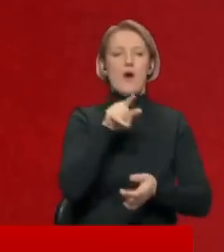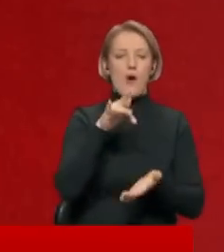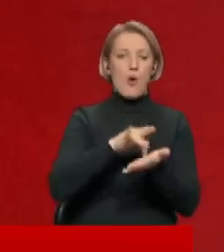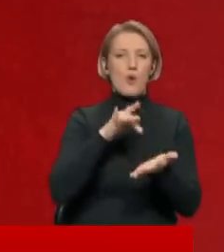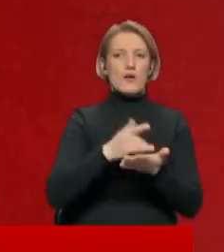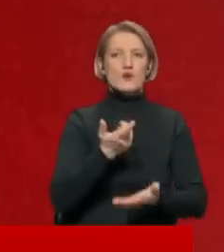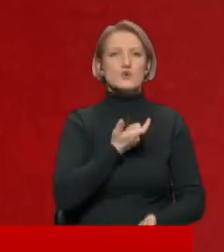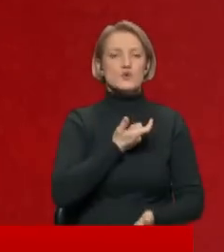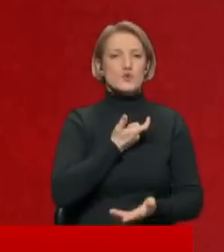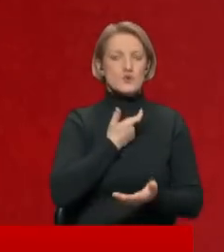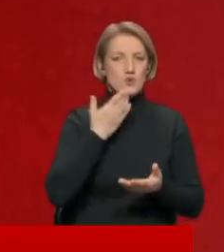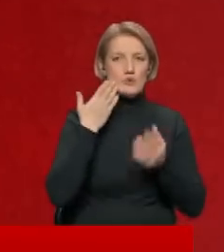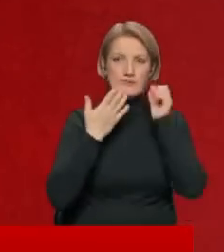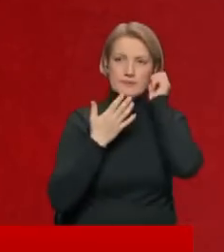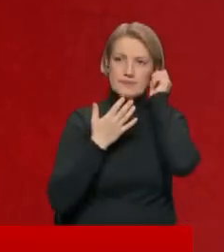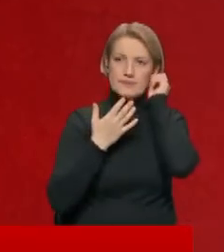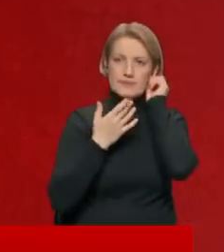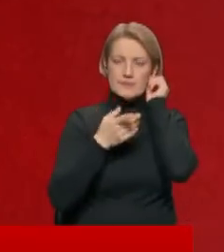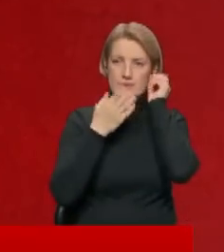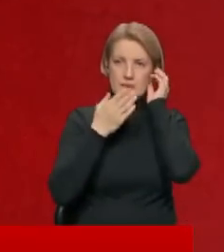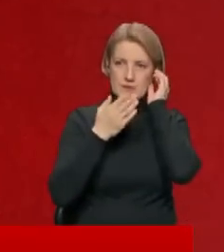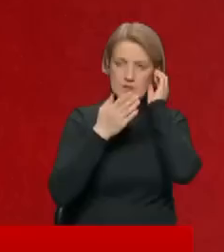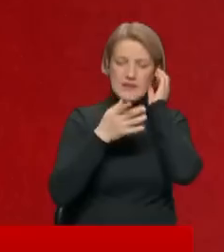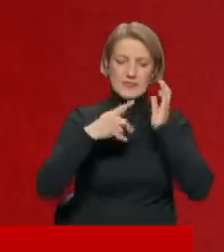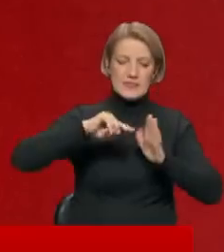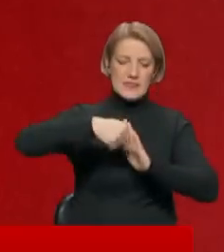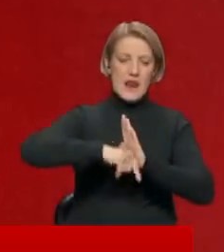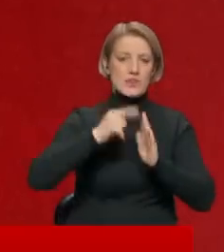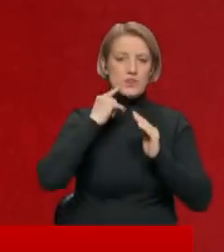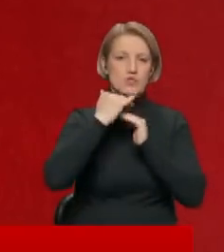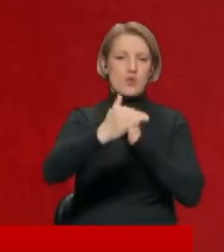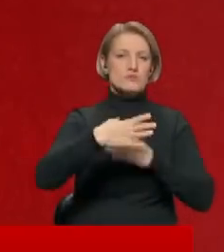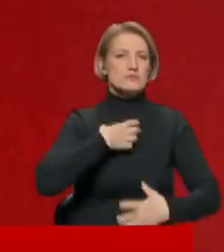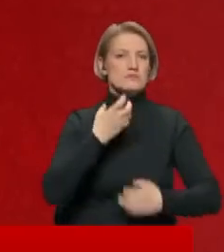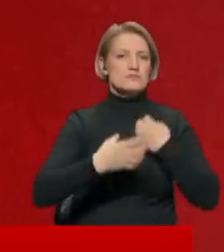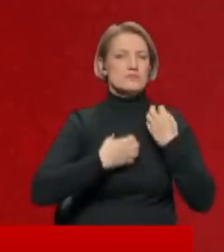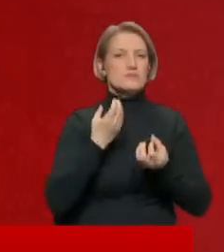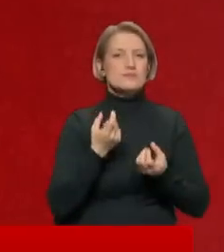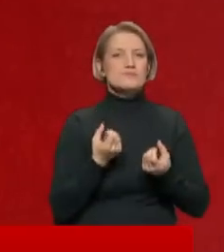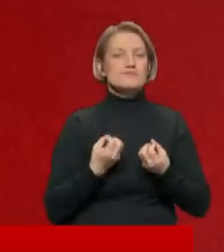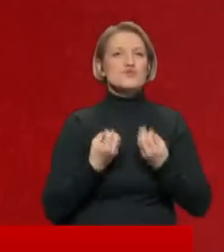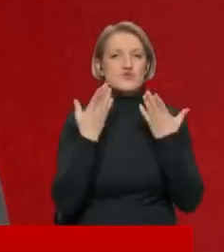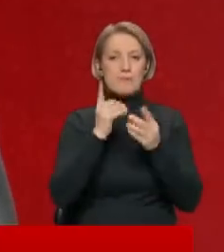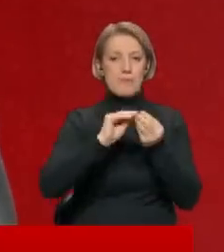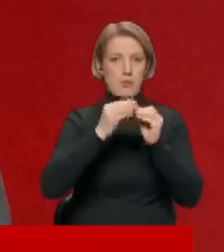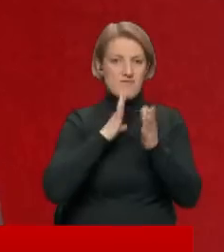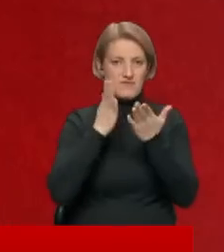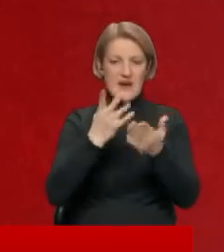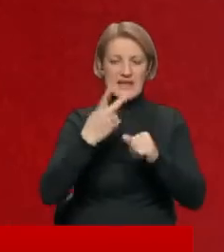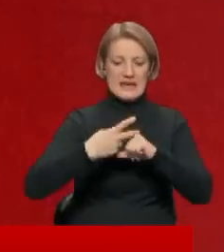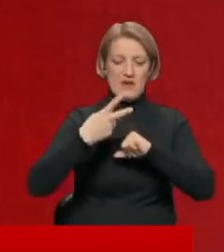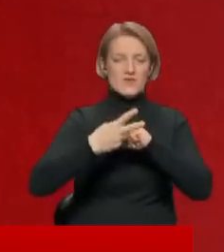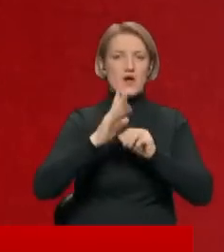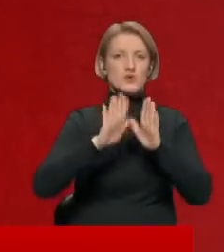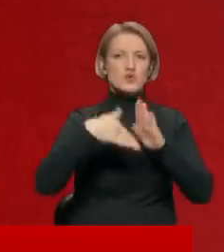bir hukuk çiğnenmesi bir derin toplumsal üretecek bir Hadise var iki hafta